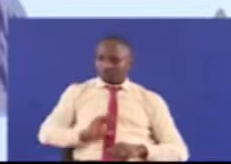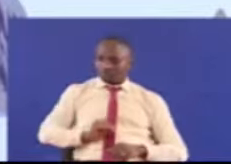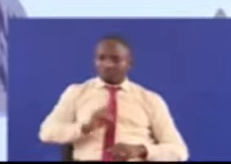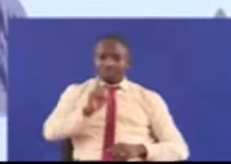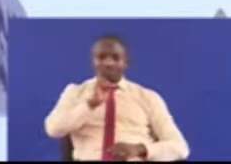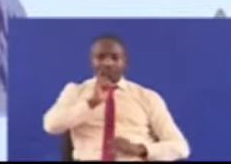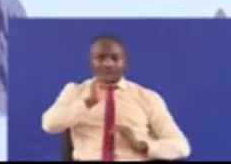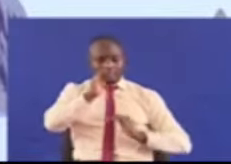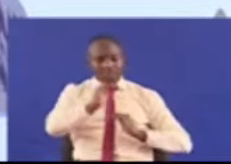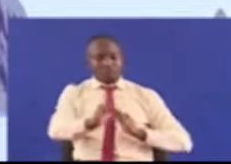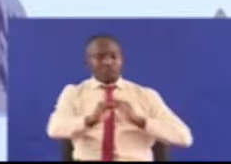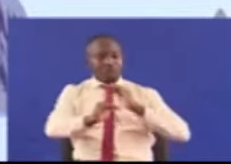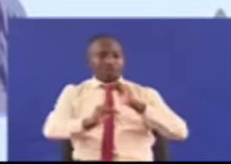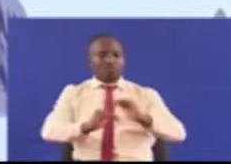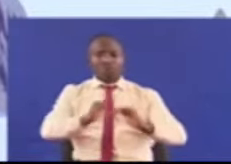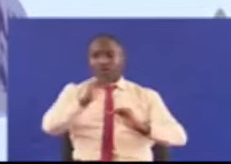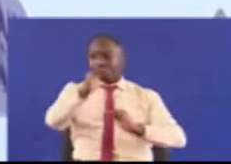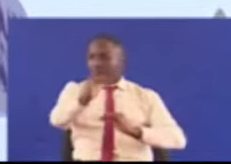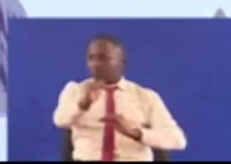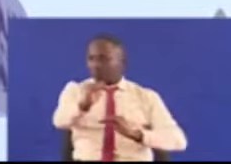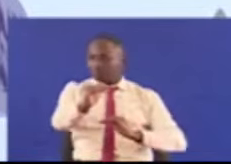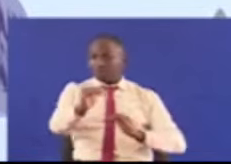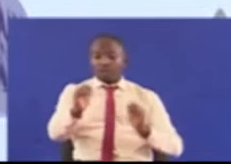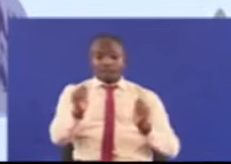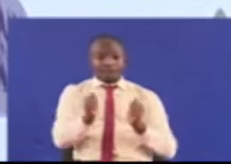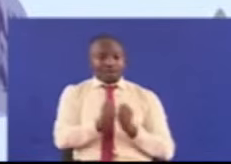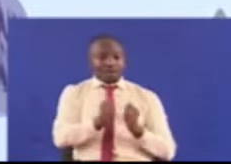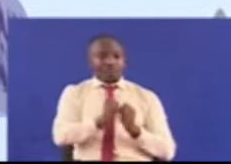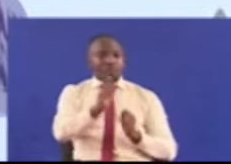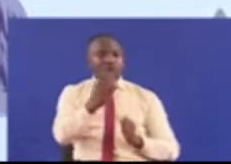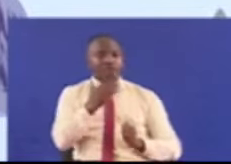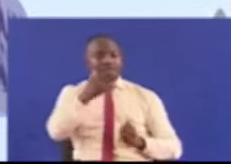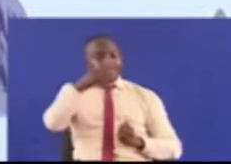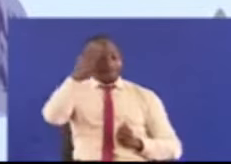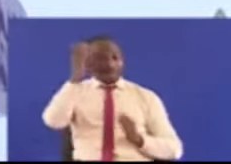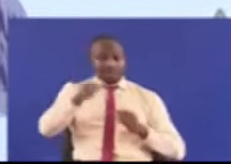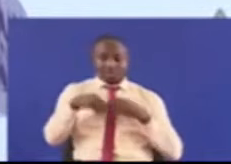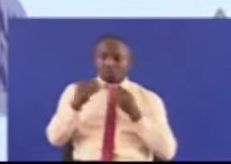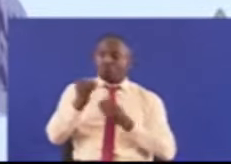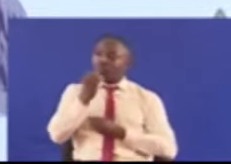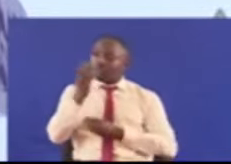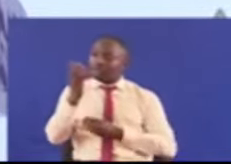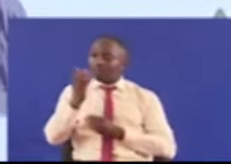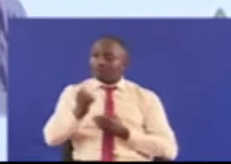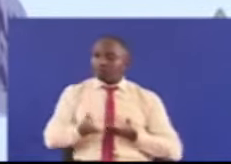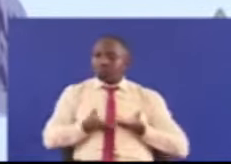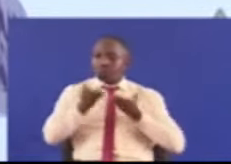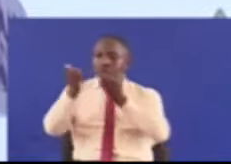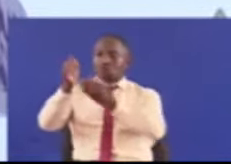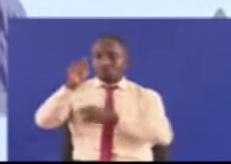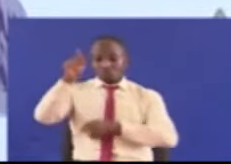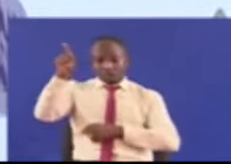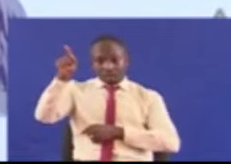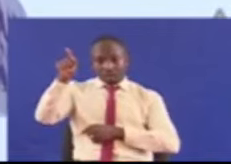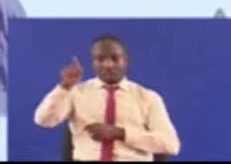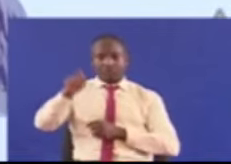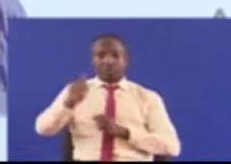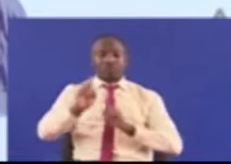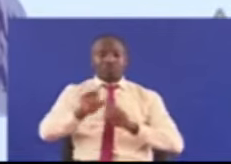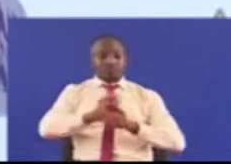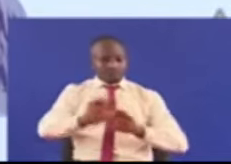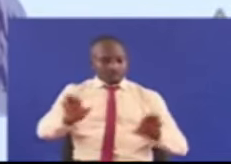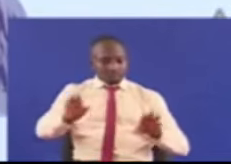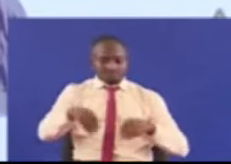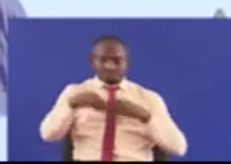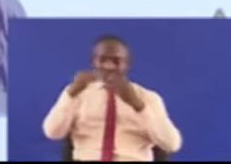kila hatua, na yale ambayo utakuwa unahitaji serikali kupe taarifa za kwenda kuyafanyia kazi kwenye maeneo yote utakokwenda